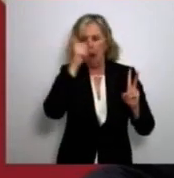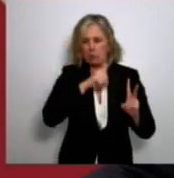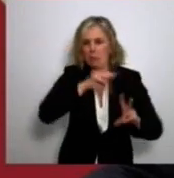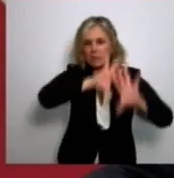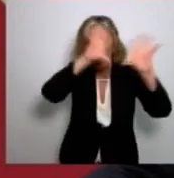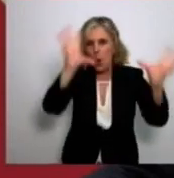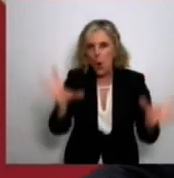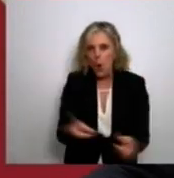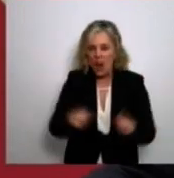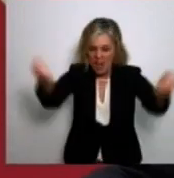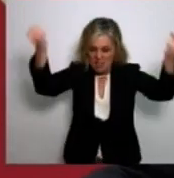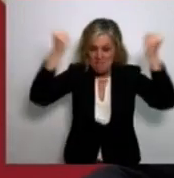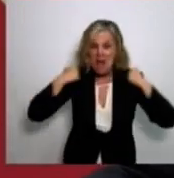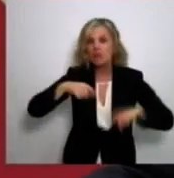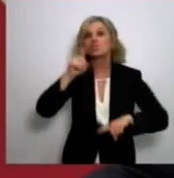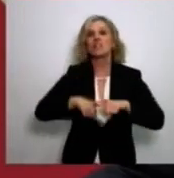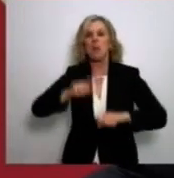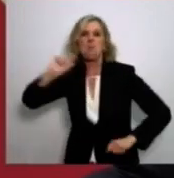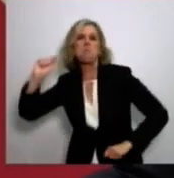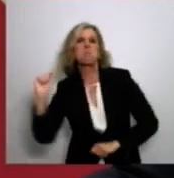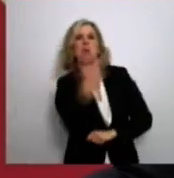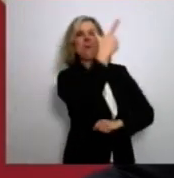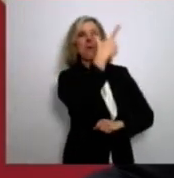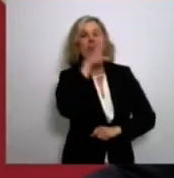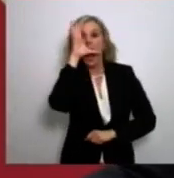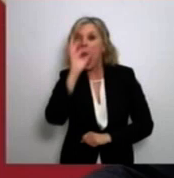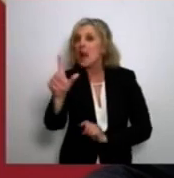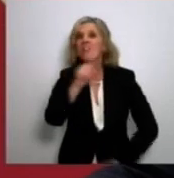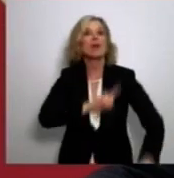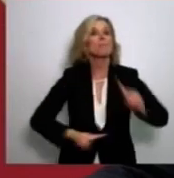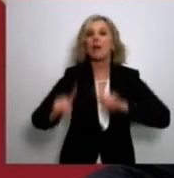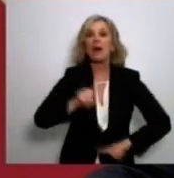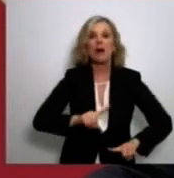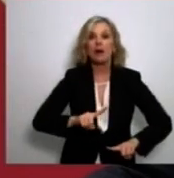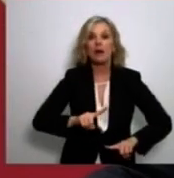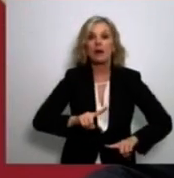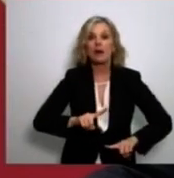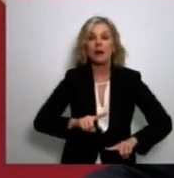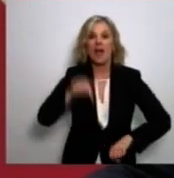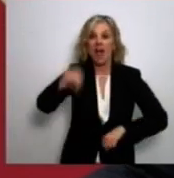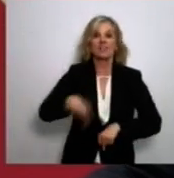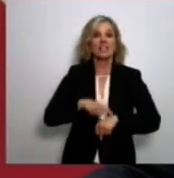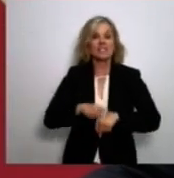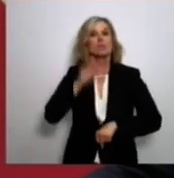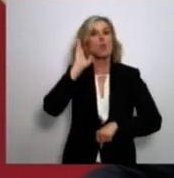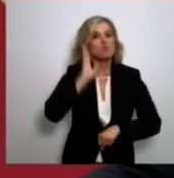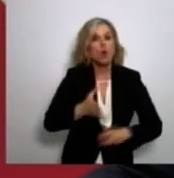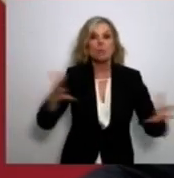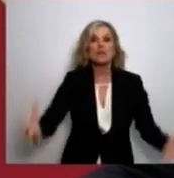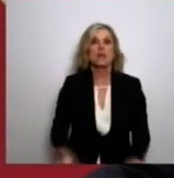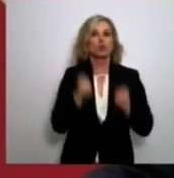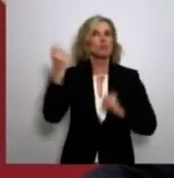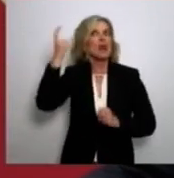άλλο. Και έχουν πετάξει την μόνη αλήθεια η οποία υπάρχει αυτή τη στιγμή στην πατρίδα μας. Και την οποία μπορούμε μόνο εμείς να την